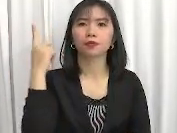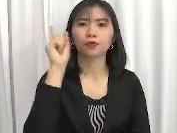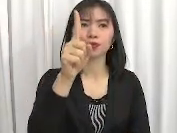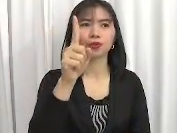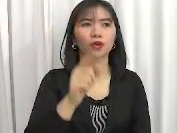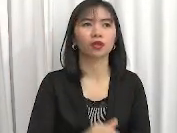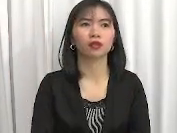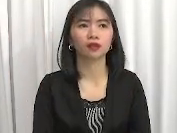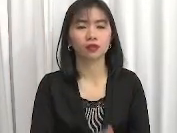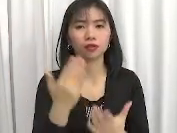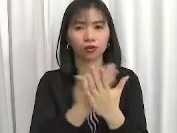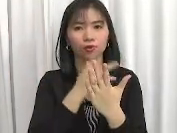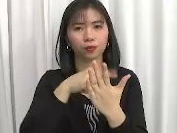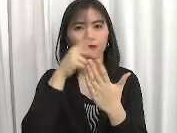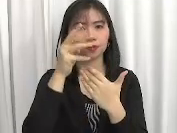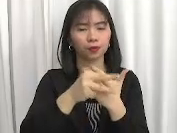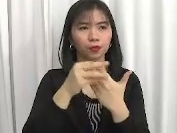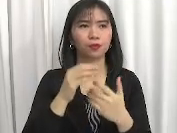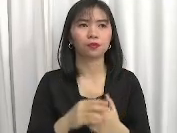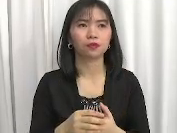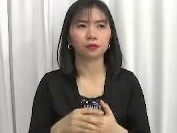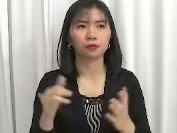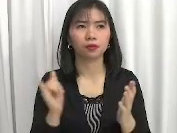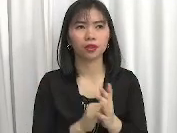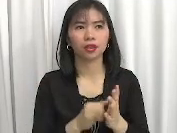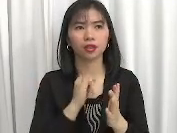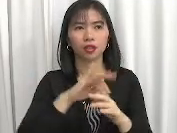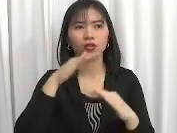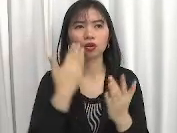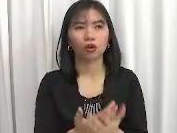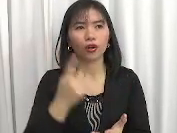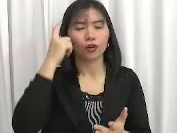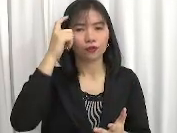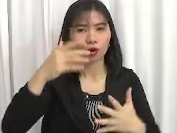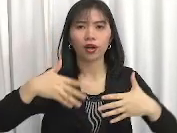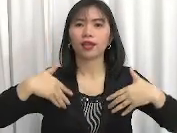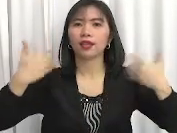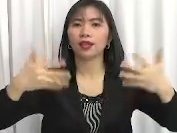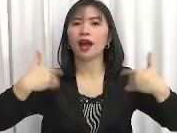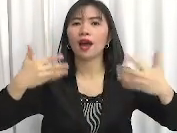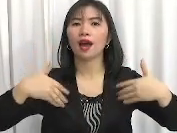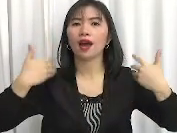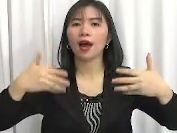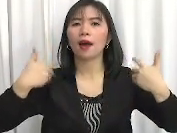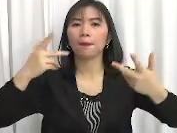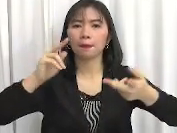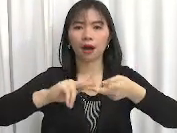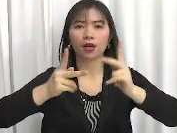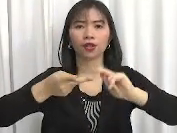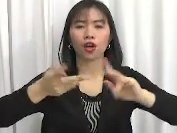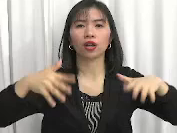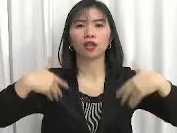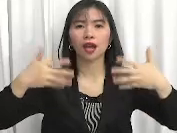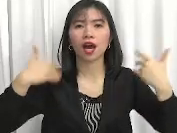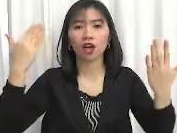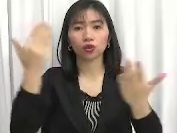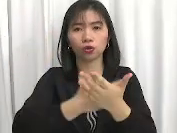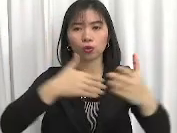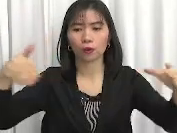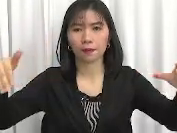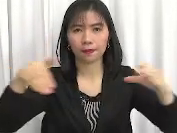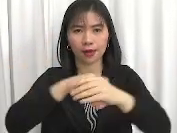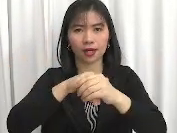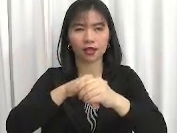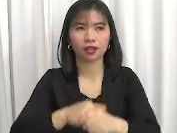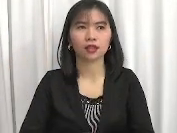isang programa na para sa mga young couples. Yes. At makikita mo talaga,